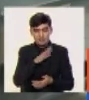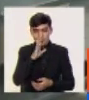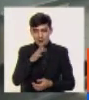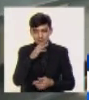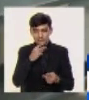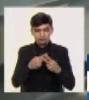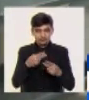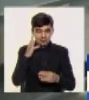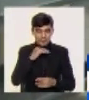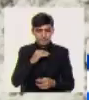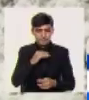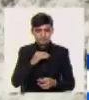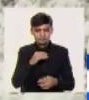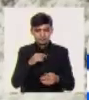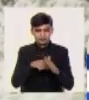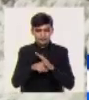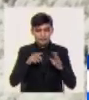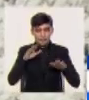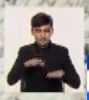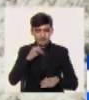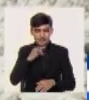числились 30 воспитанников, а на самом деле их было 20. Помимо денег на продукты, доктор присвоила 1 миллион тенге, выделенный на